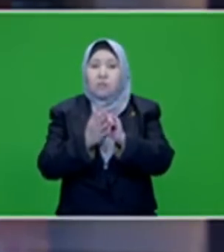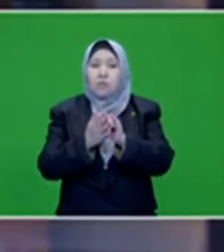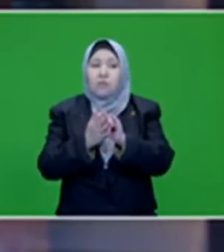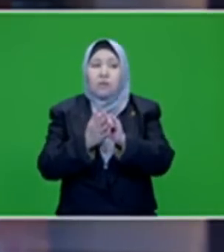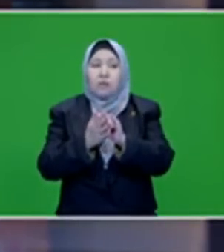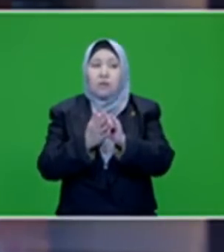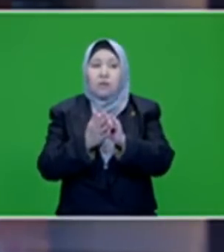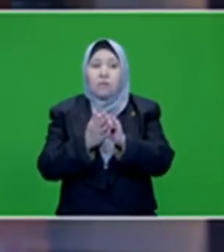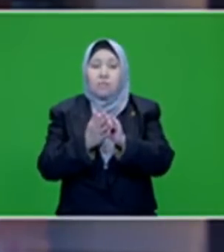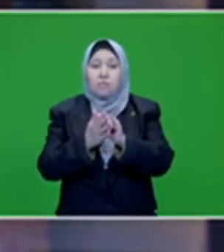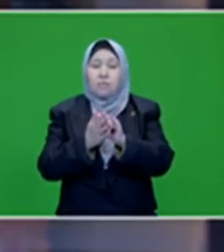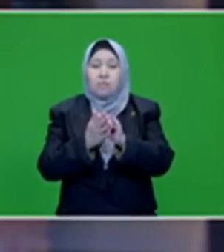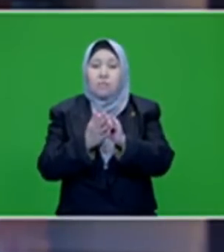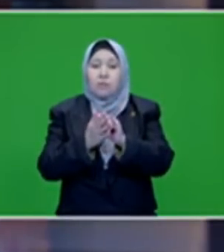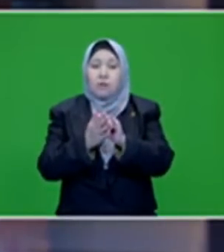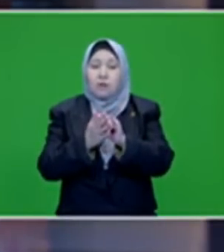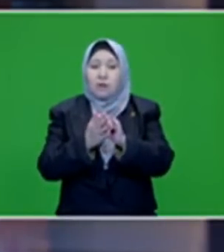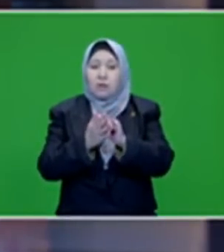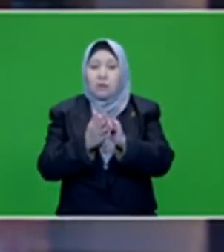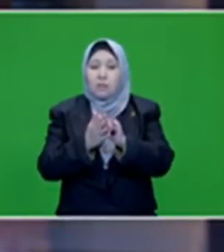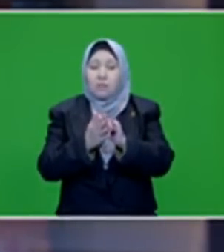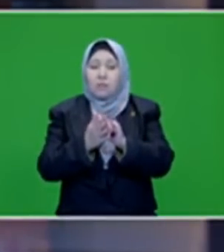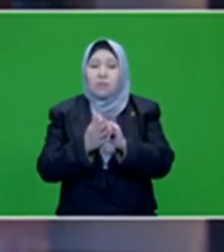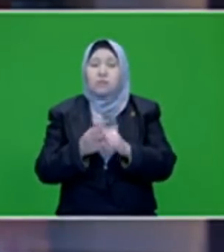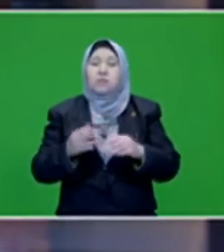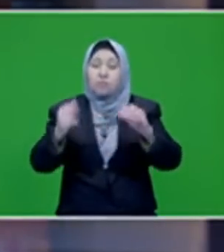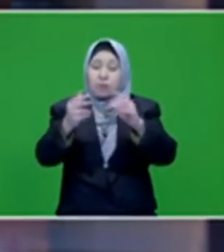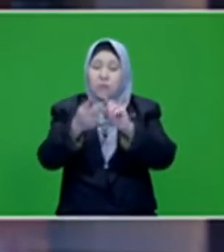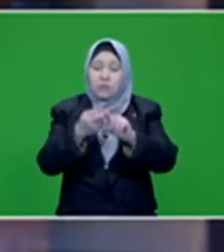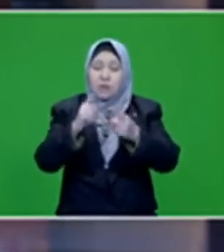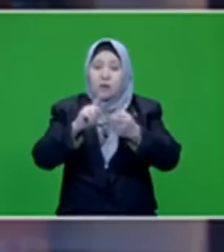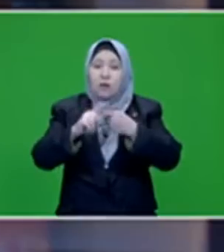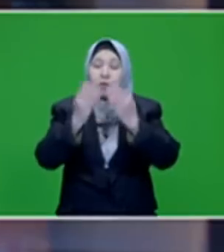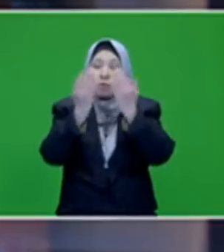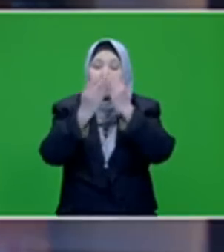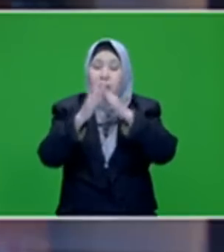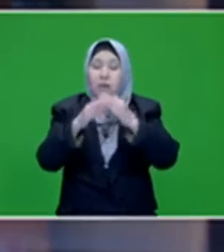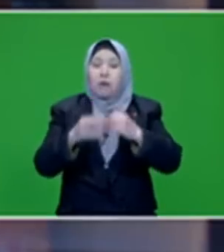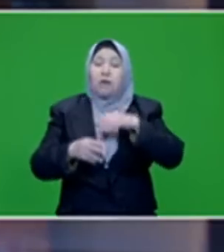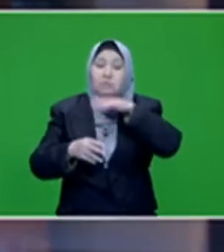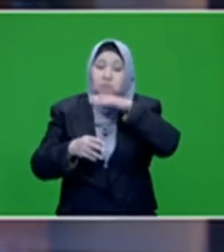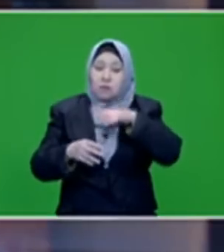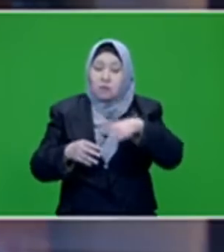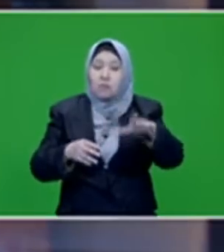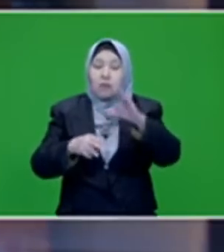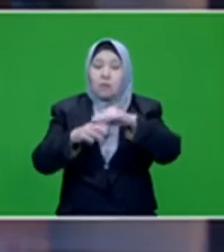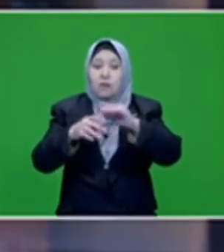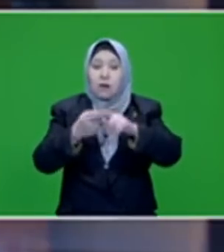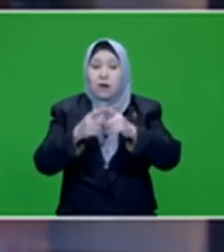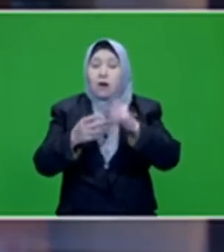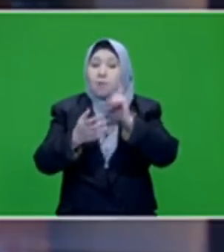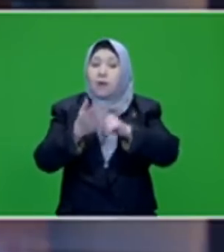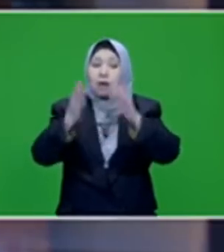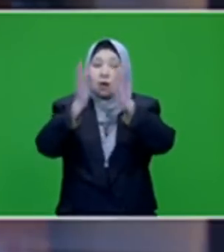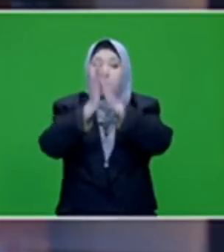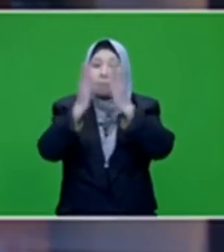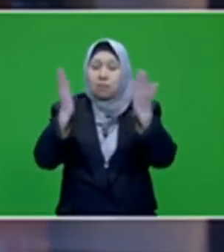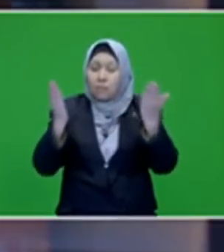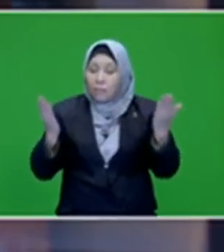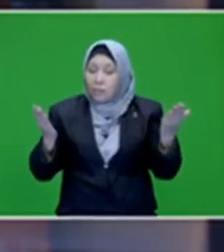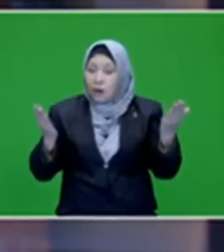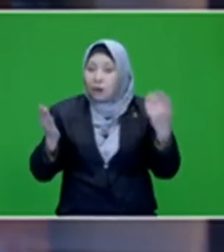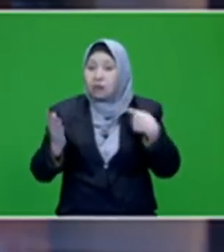ورسوله اللهم صل على سيدنا محمد وعلى آله وصحبه أجمعين أما بعد apa khabar tuan-tuan dan puan yang dirahmati Allah sekalian